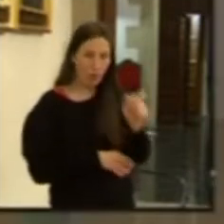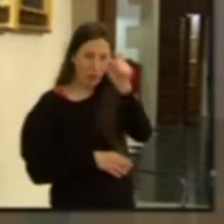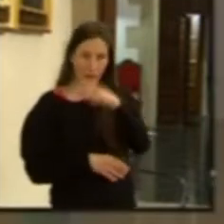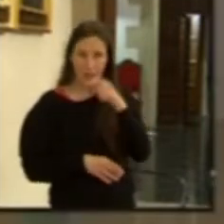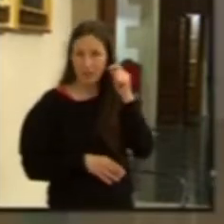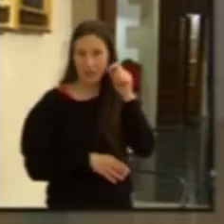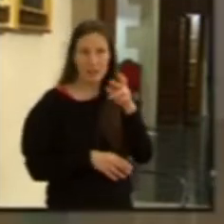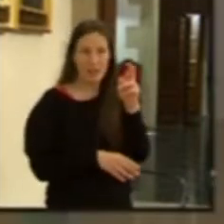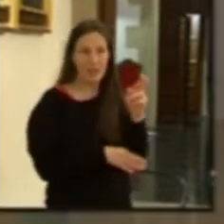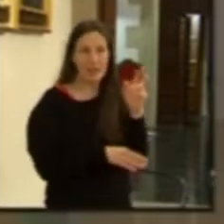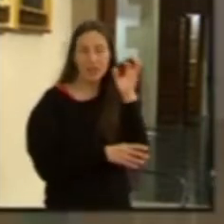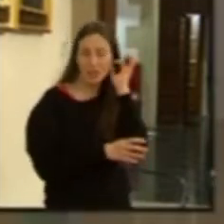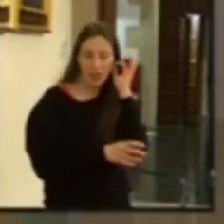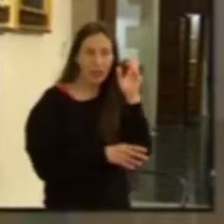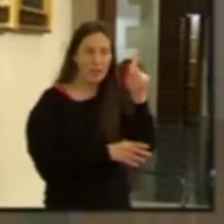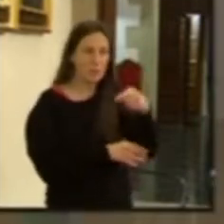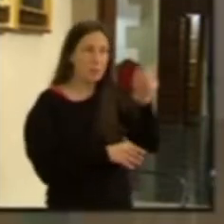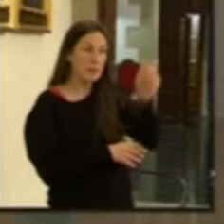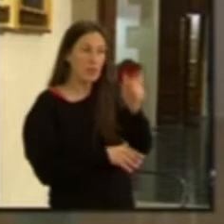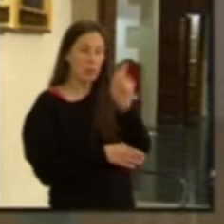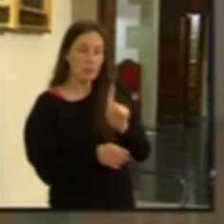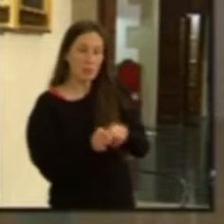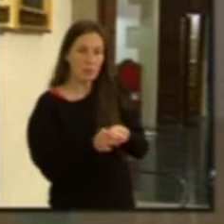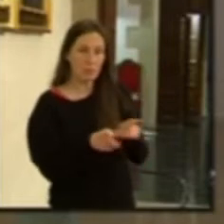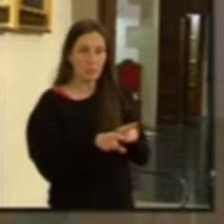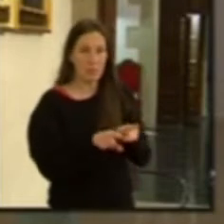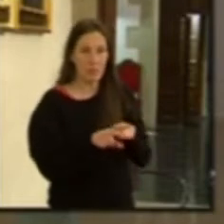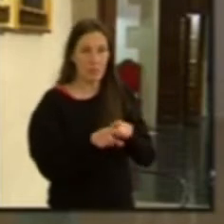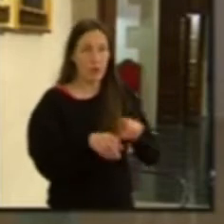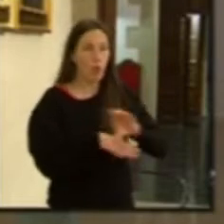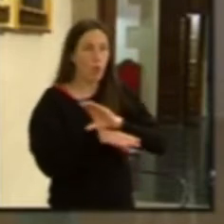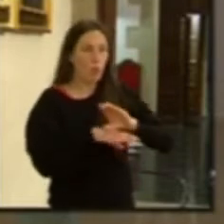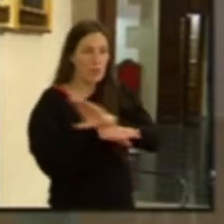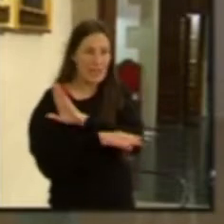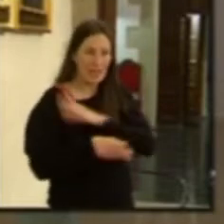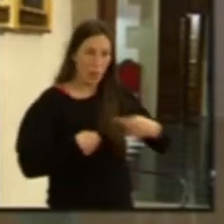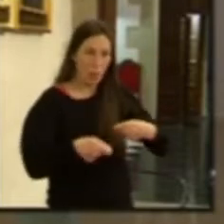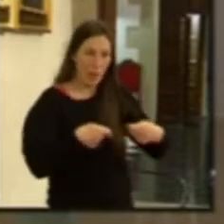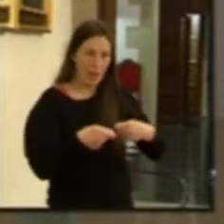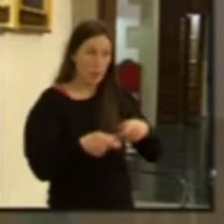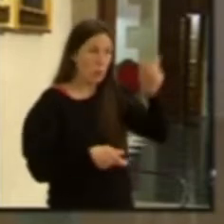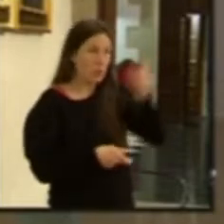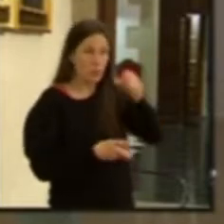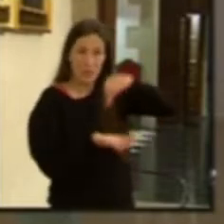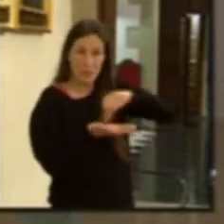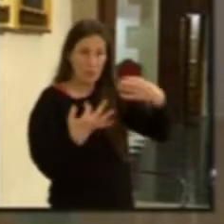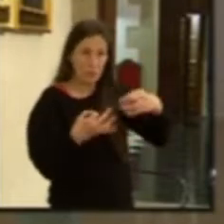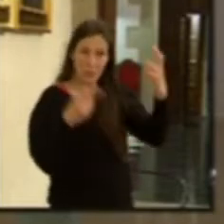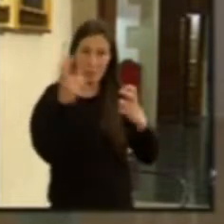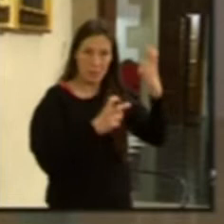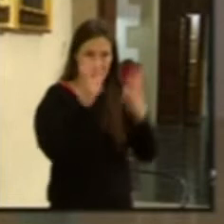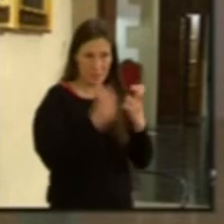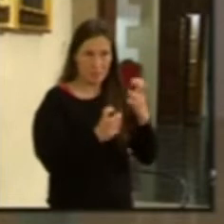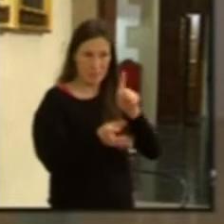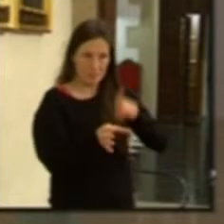Consell d'Osona de Comerç i tots els que formeu part de la ciutadania i que avui ens heu volgut acompanyar.